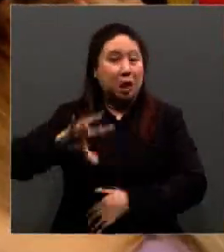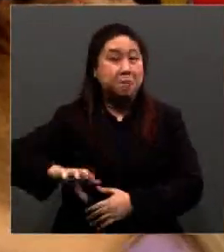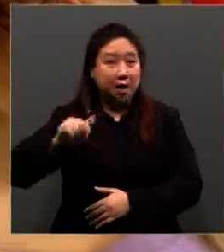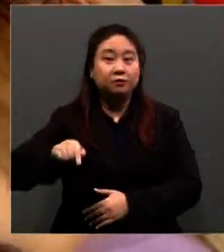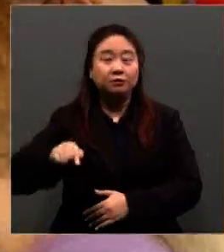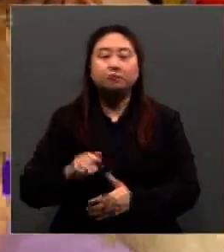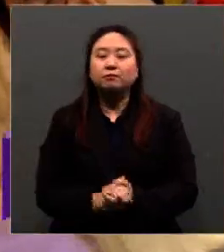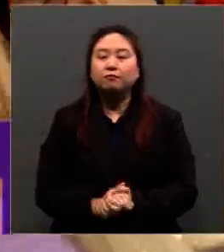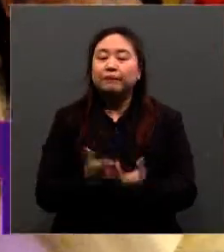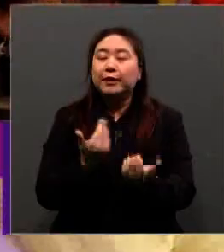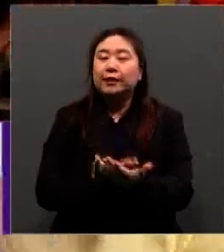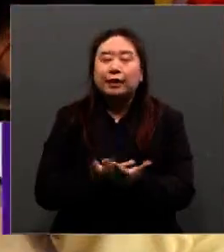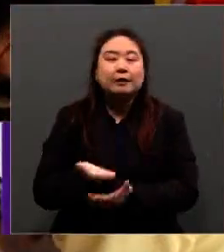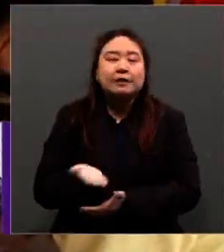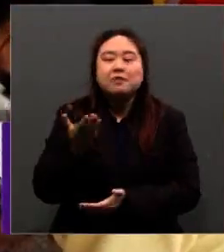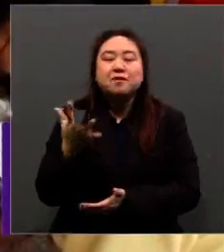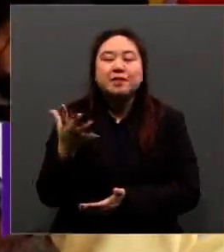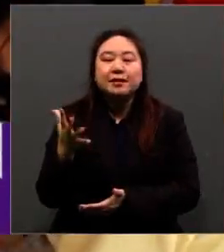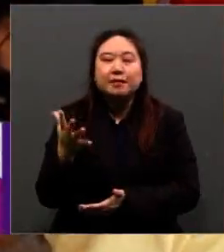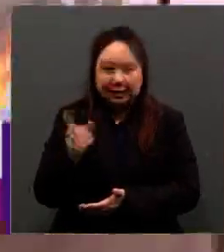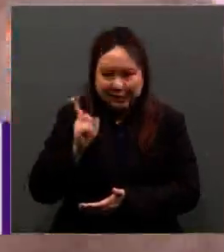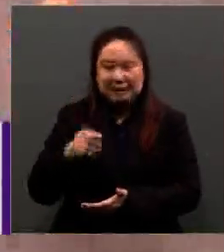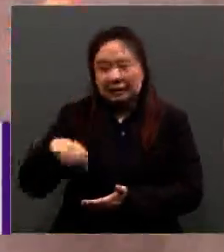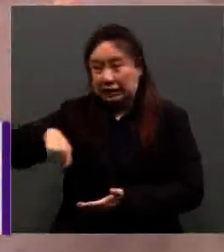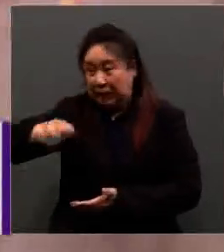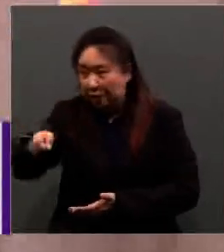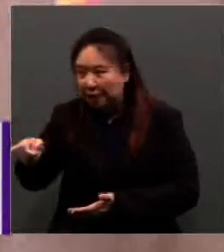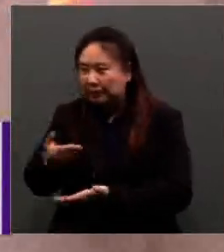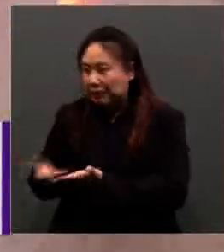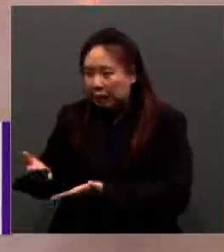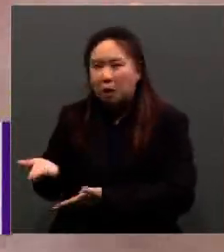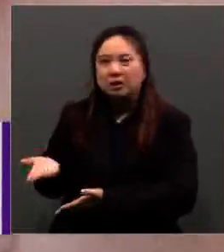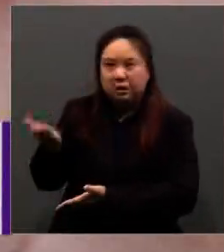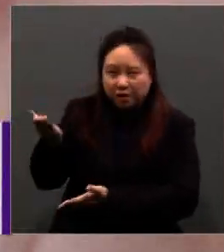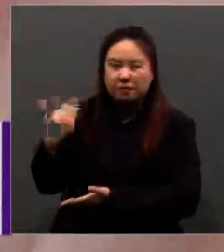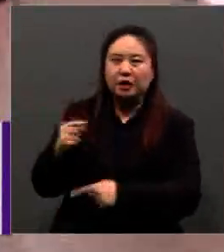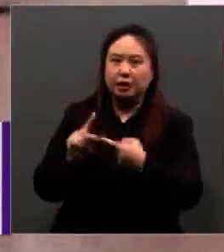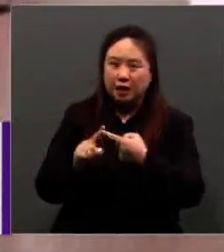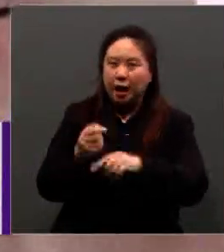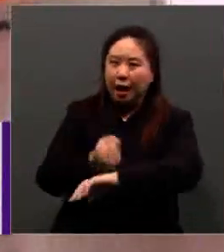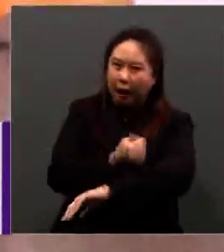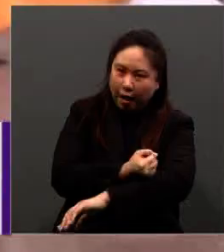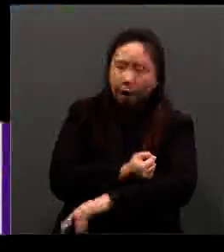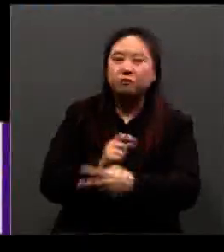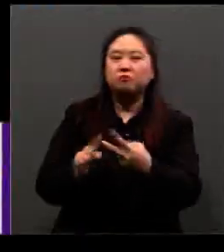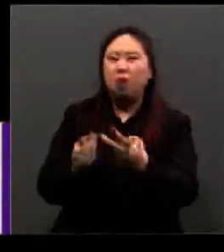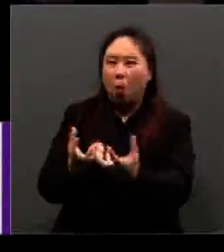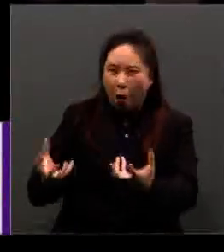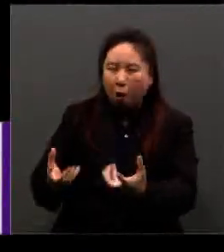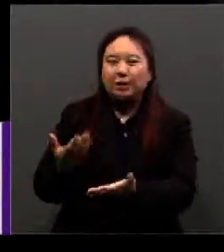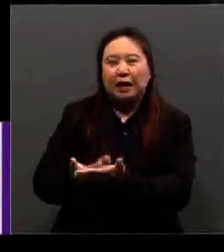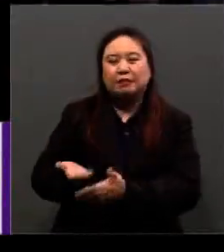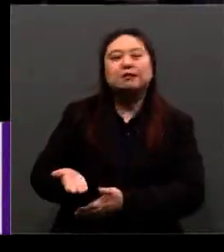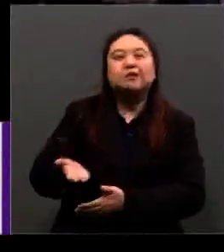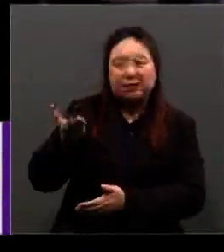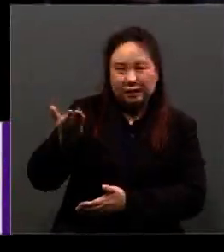ะเขาบอกว่าไม่ได้ปรับขึ้นราคาชุดนักเรียนแม้ว่าต้นทุนจะขึ้นต้นทุนเนี่ยมีทั้งค่าแรงค่าวัตถุดิบก็มีการปรับราคาขึ้นทุกปี